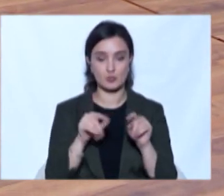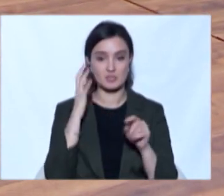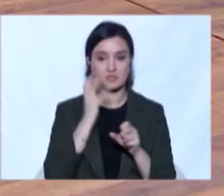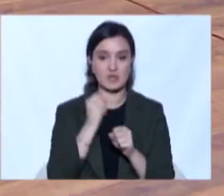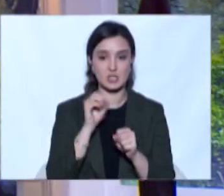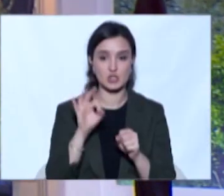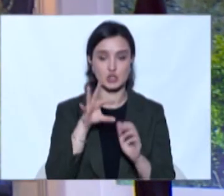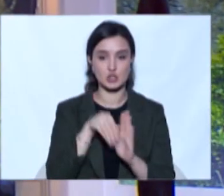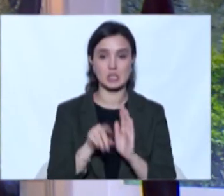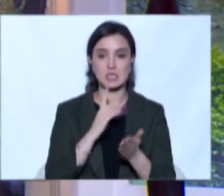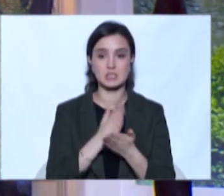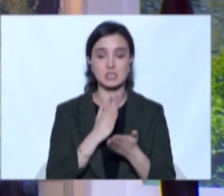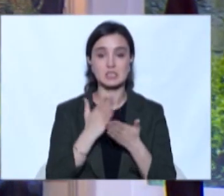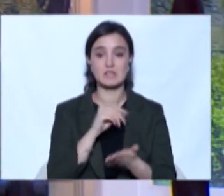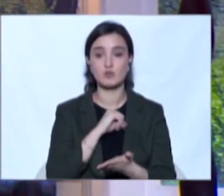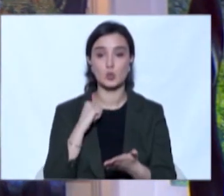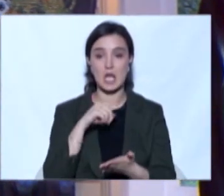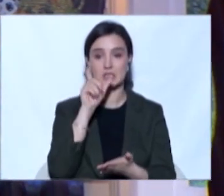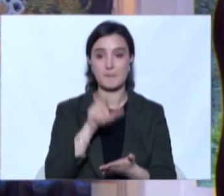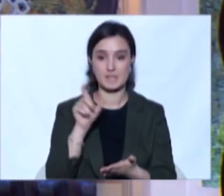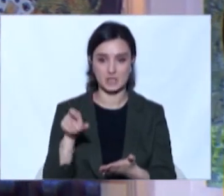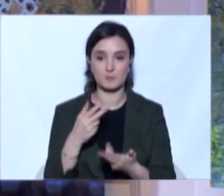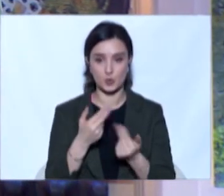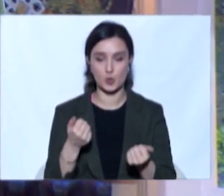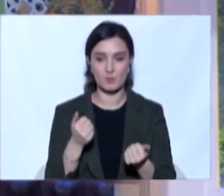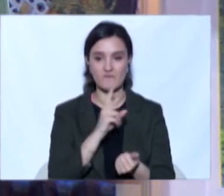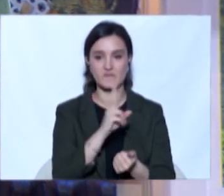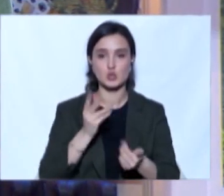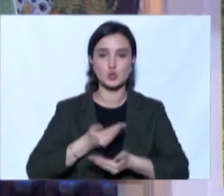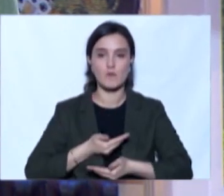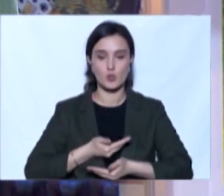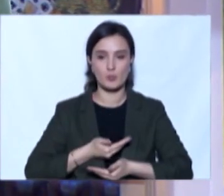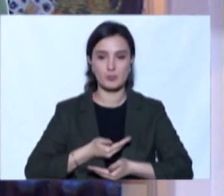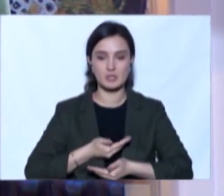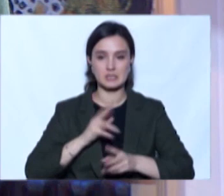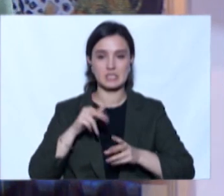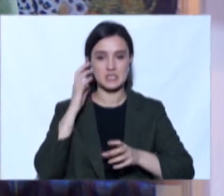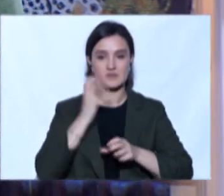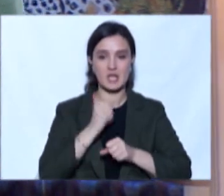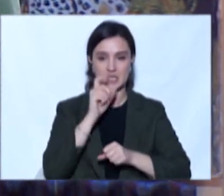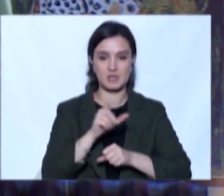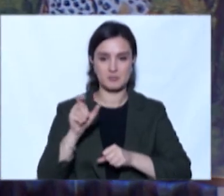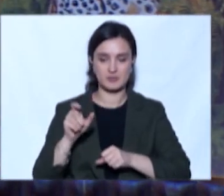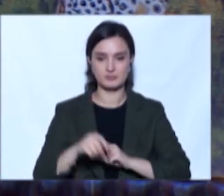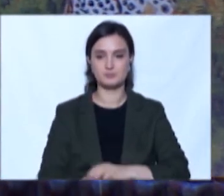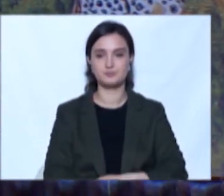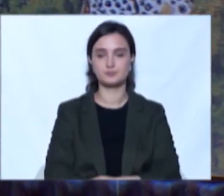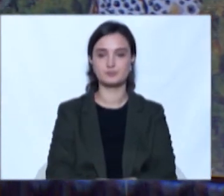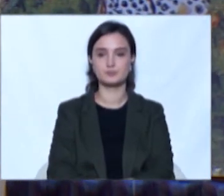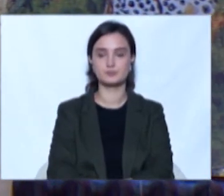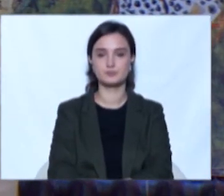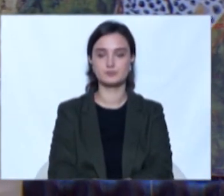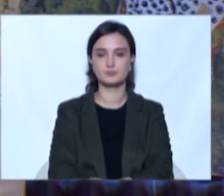სვანეთში, რაც არის ეს არის თვითონ ადამიანები, ხო, რომლებიც იქ ცხოვრობენ და სვანები, რომლებსაც როგორც ჩვენ უწოდებთ